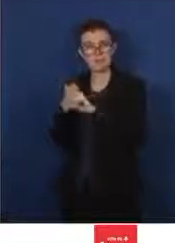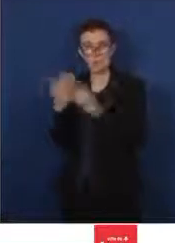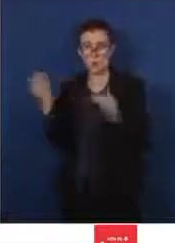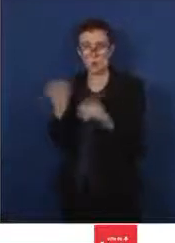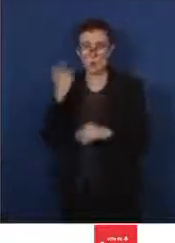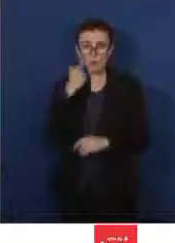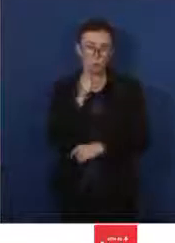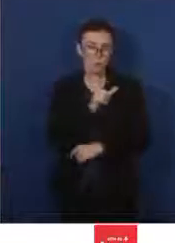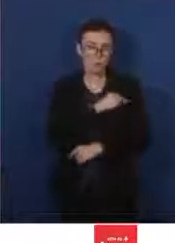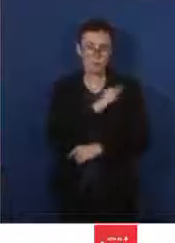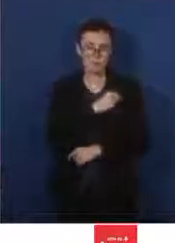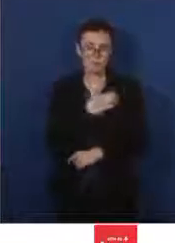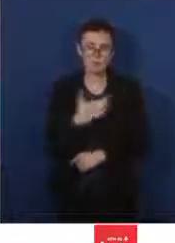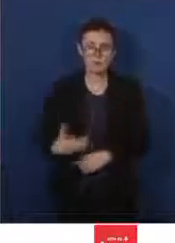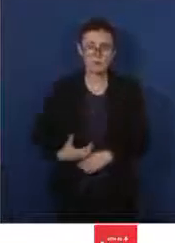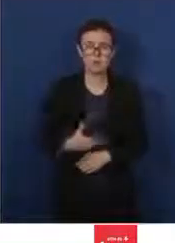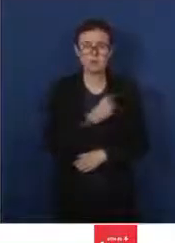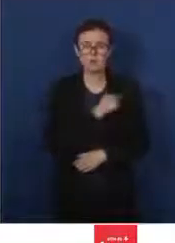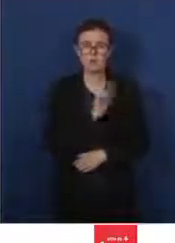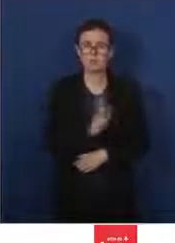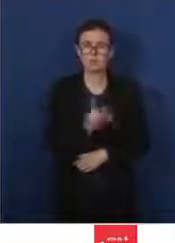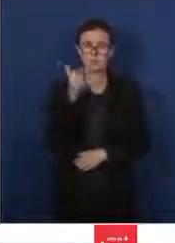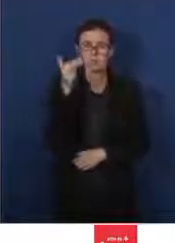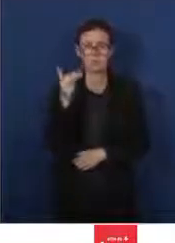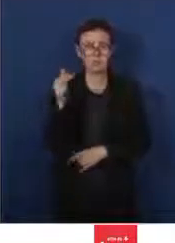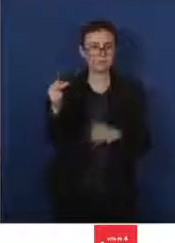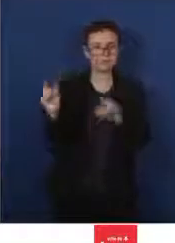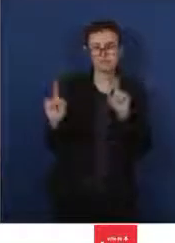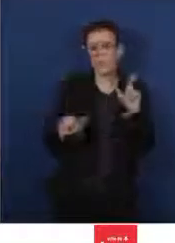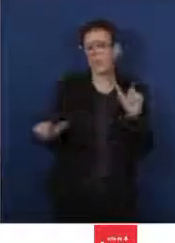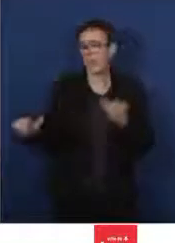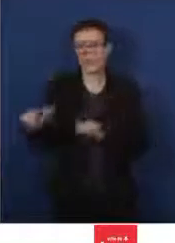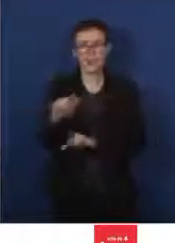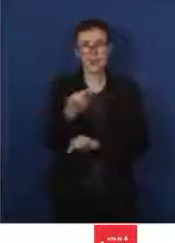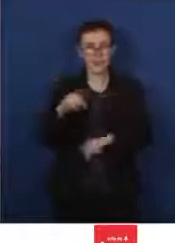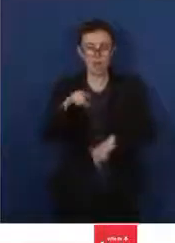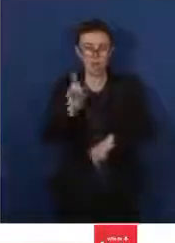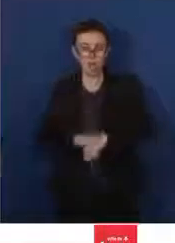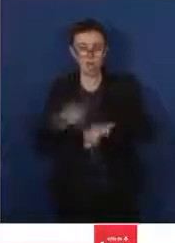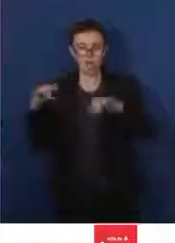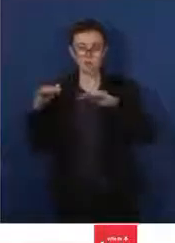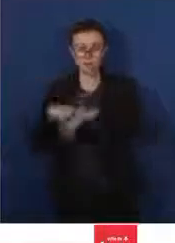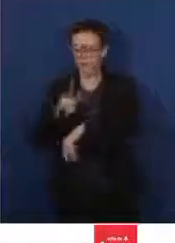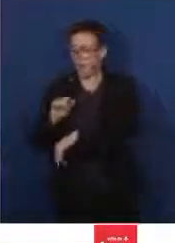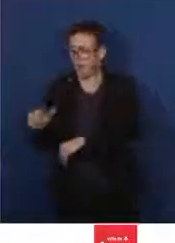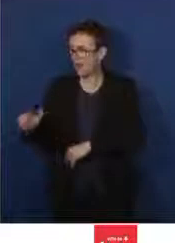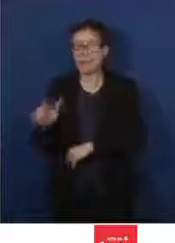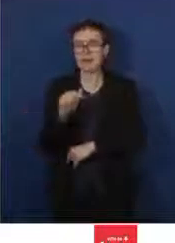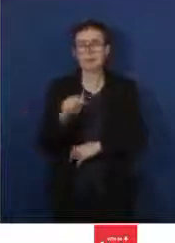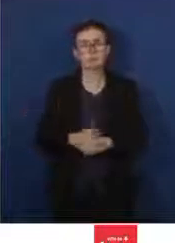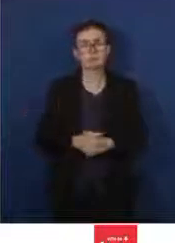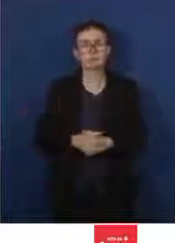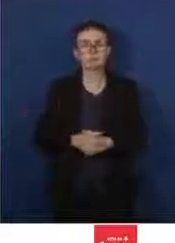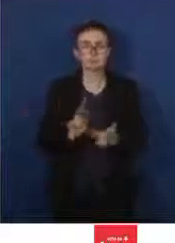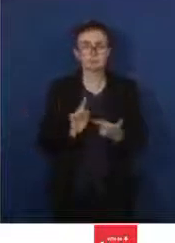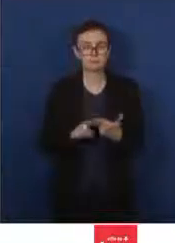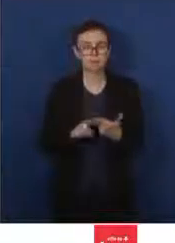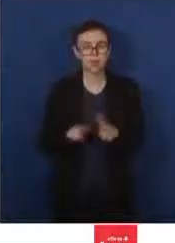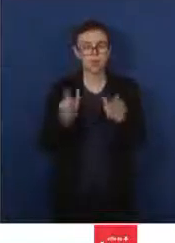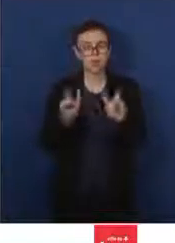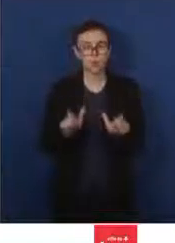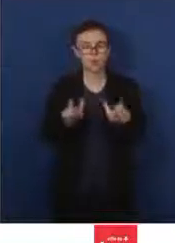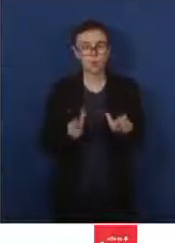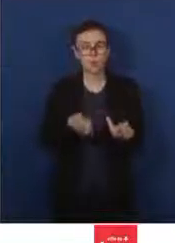et municipales dans les secteurs les plus sensibles aux heures d'affluence, la multiplication des contrôles d'alcoolémie dans les artères